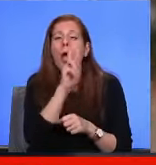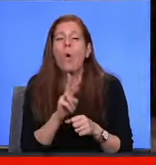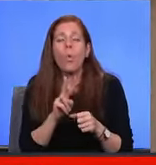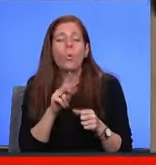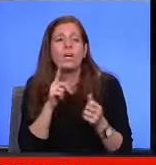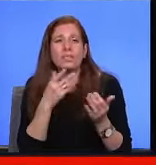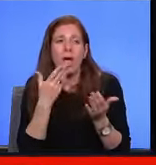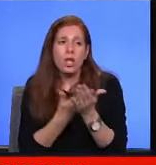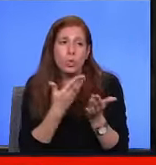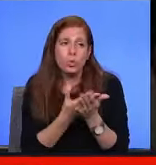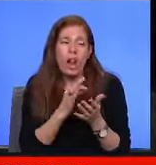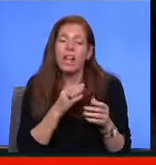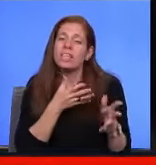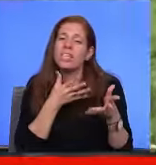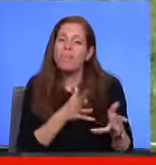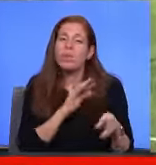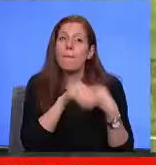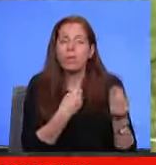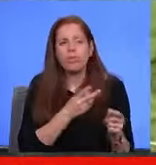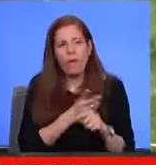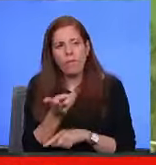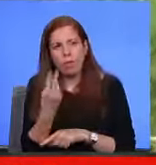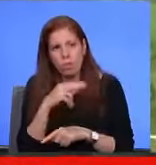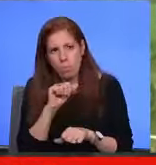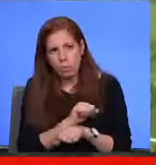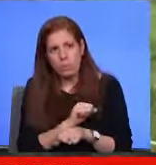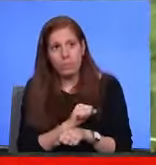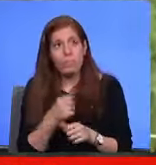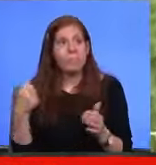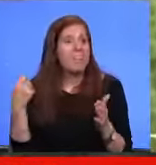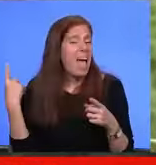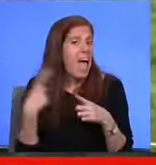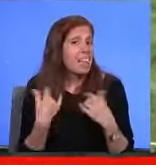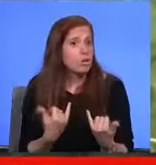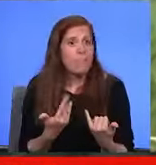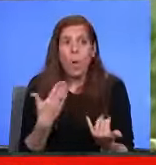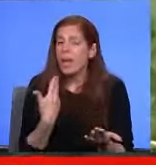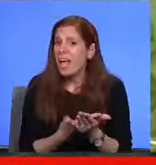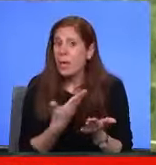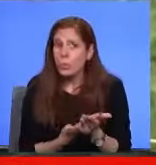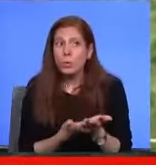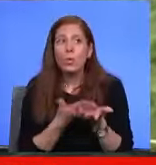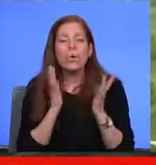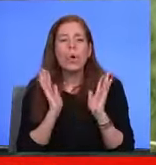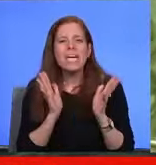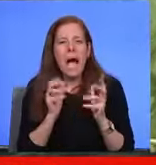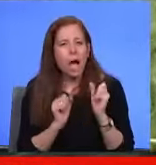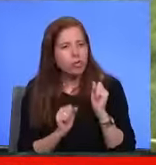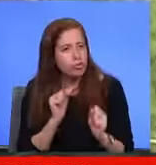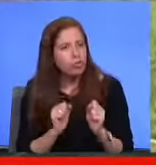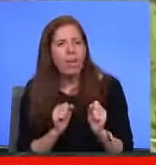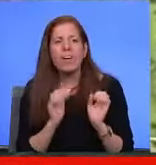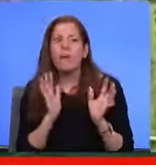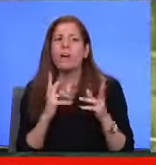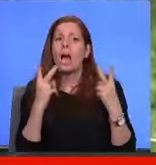כשהייתה בשבי. עד עכשיו בעצם לא הייתה עדות שהיא כל כך קשה, כל כך משמעותית